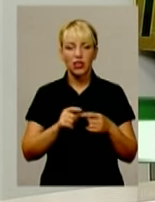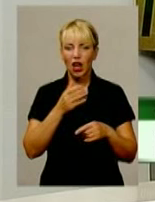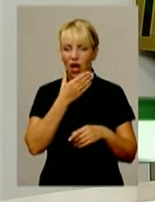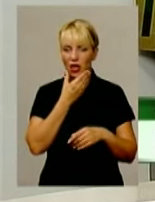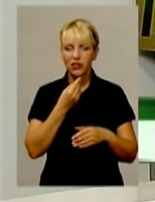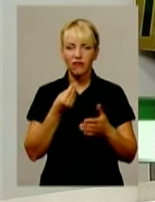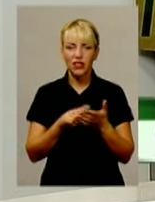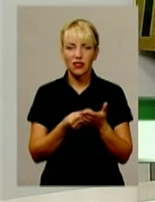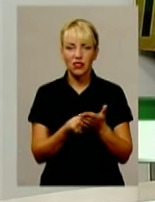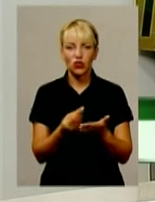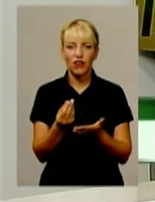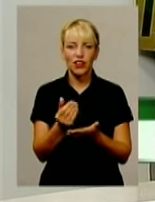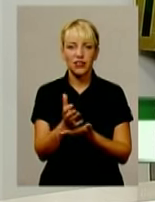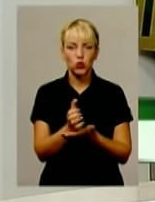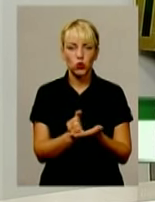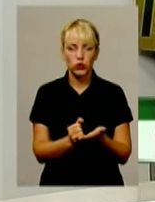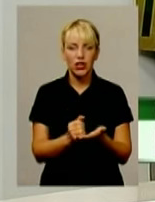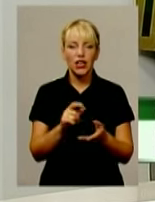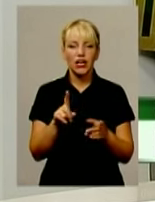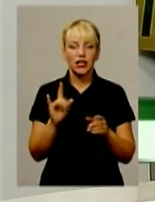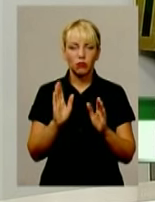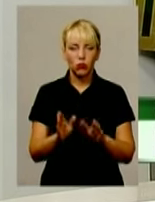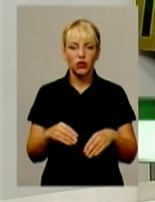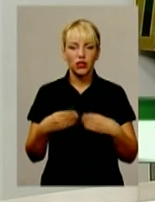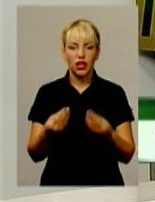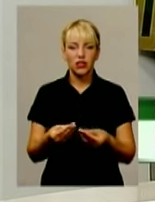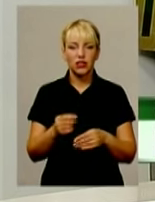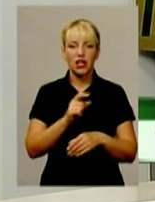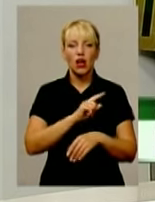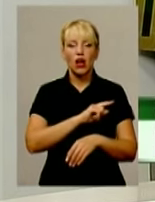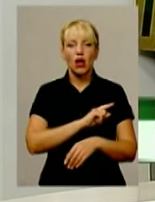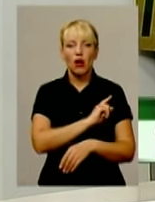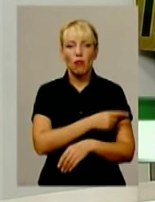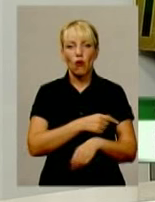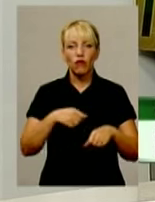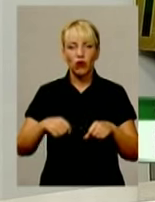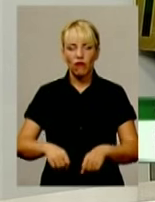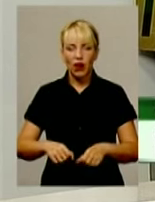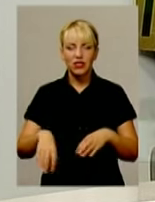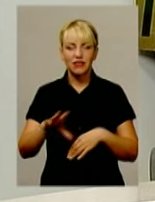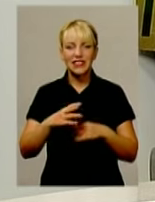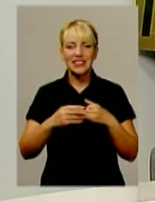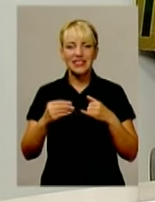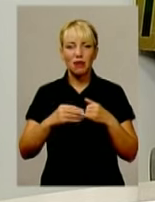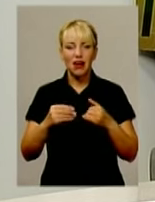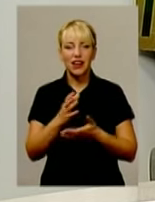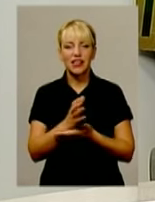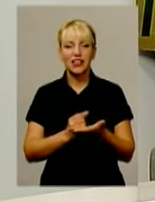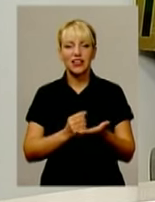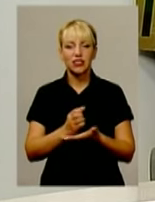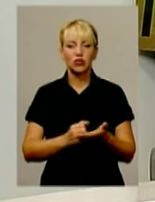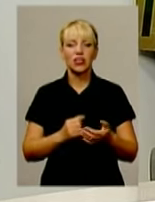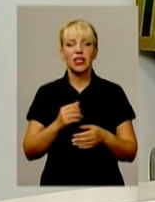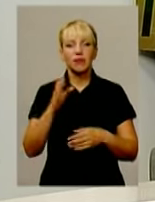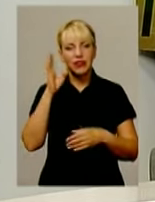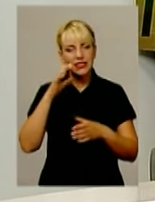такий фінансовий ресурс, і будуть надані повноваження. Тобто всі земельні ресурси,